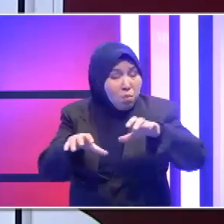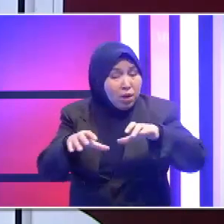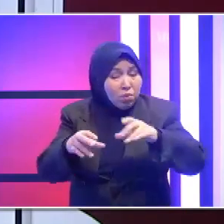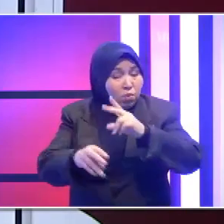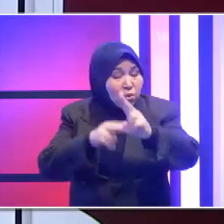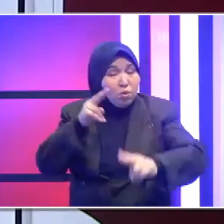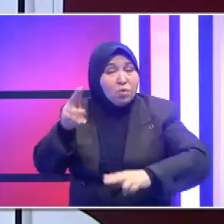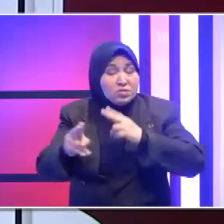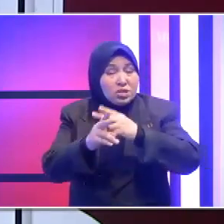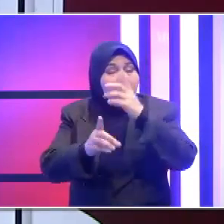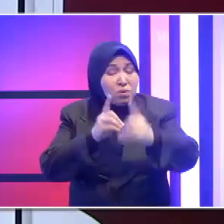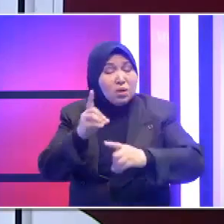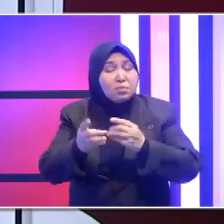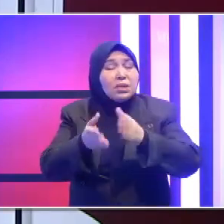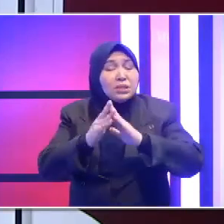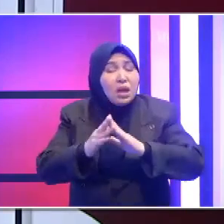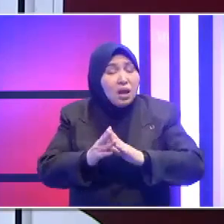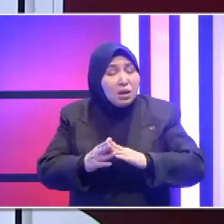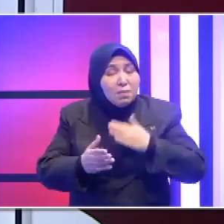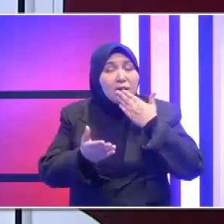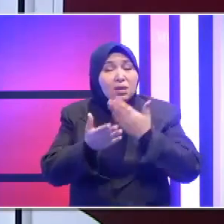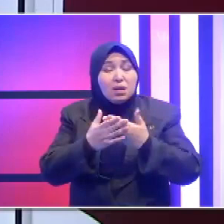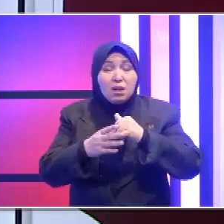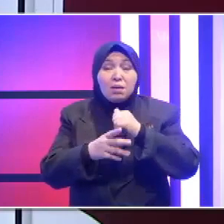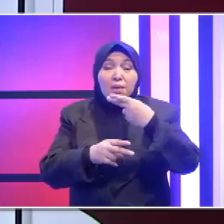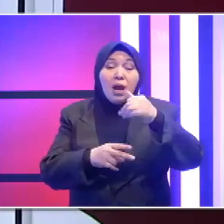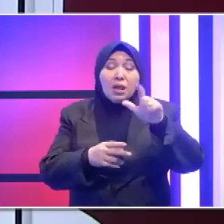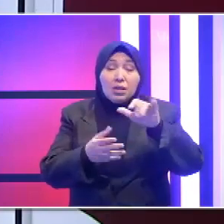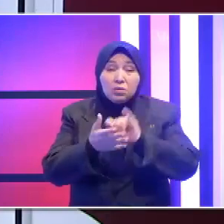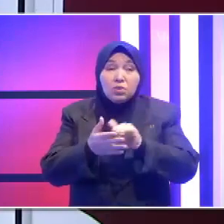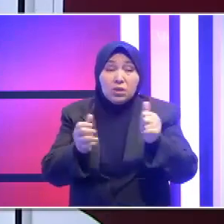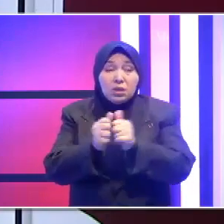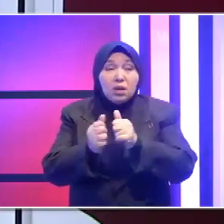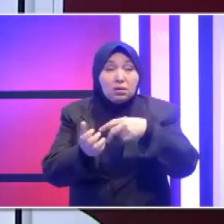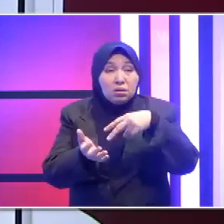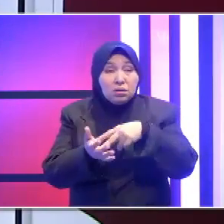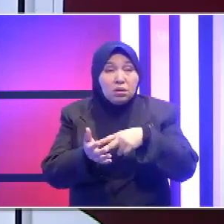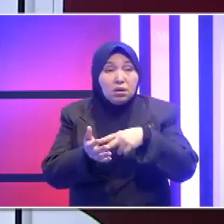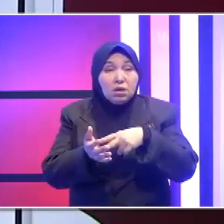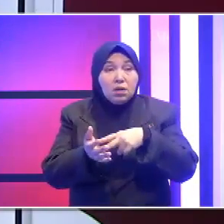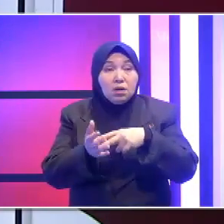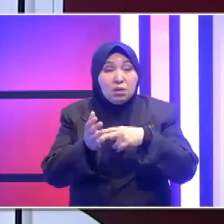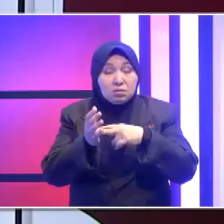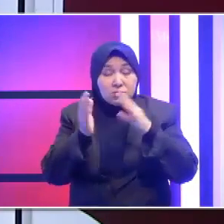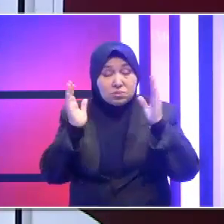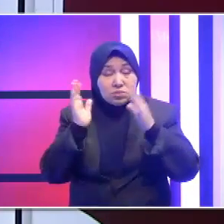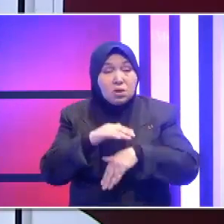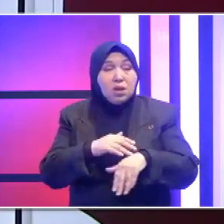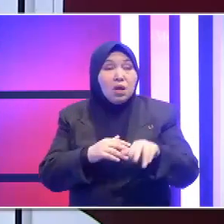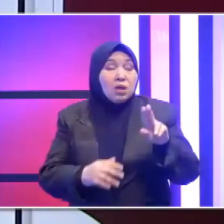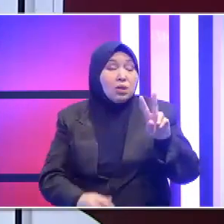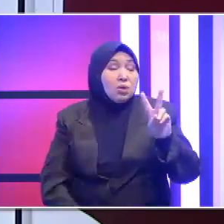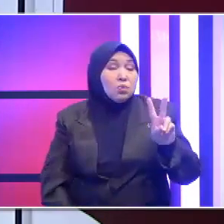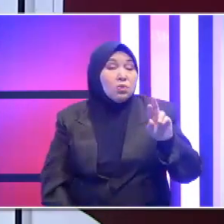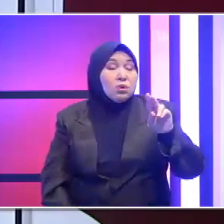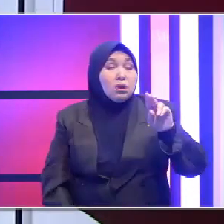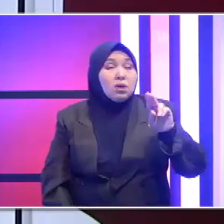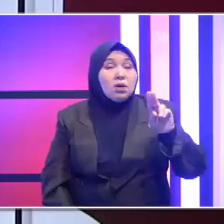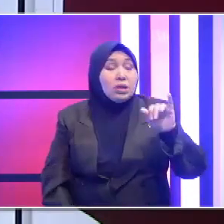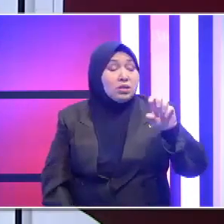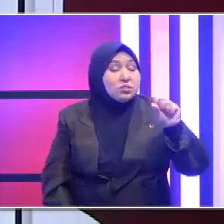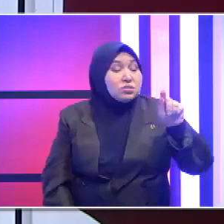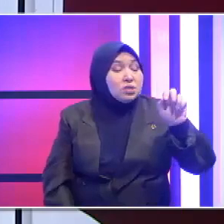dia meminta kepada Allah kebaikan akan hal tersebut dengan mendirikan shalat istikharah lo kan kadang-kadang kita tetep